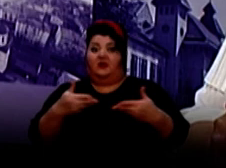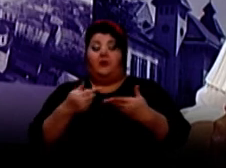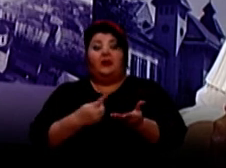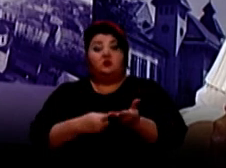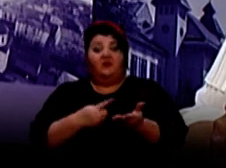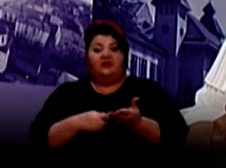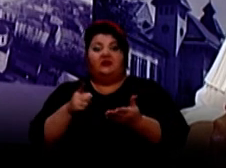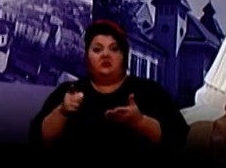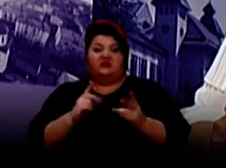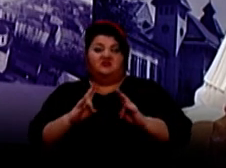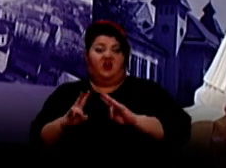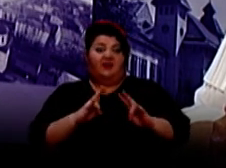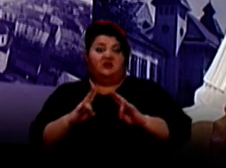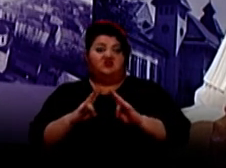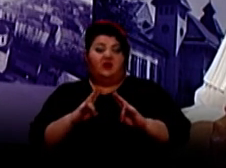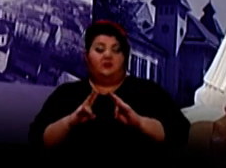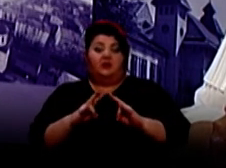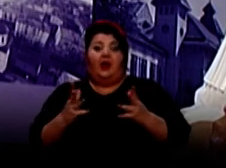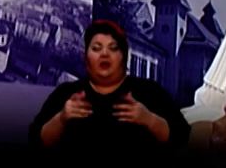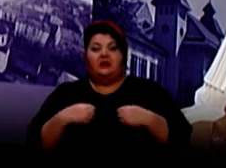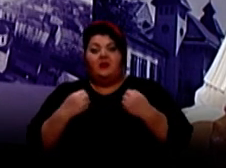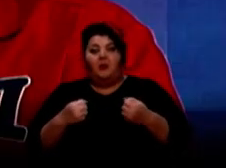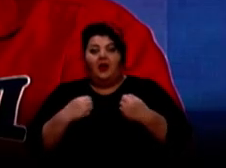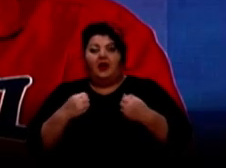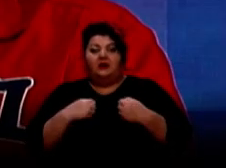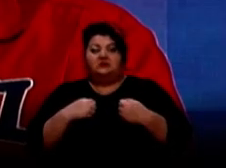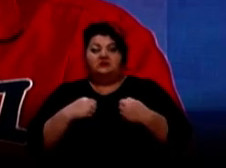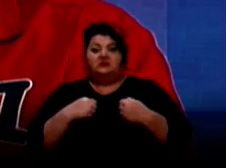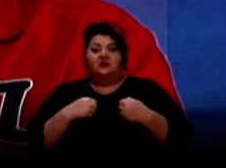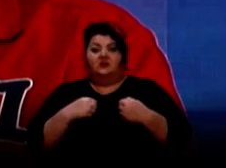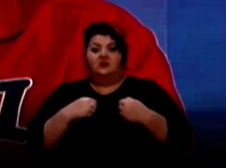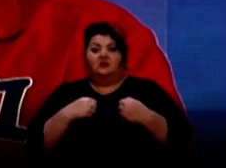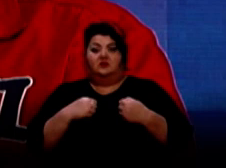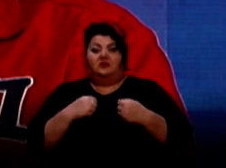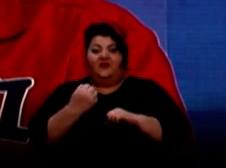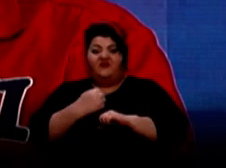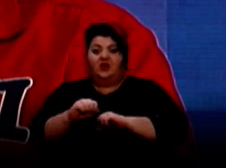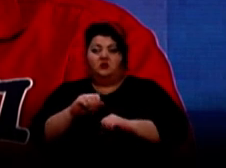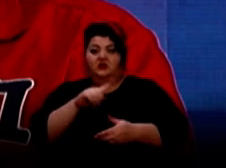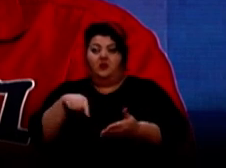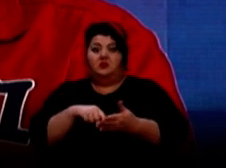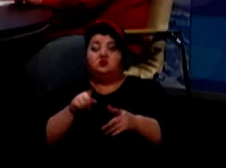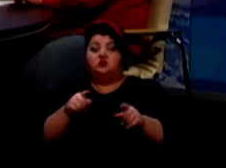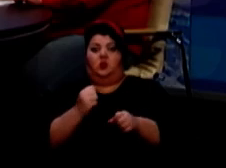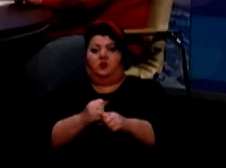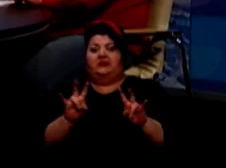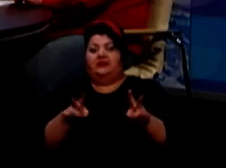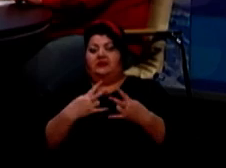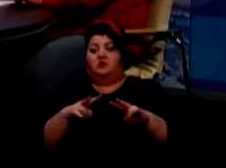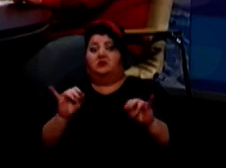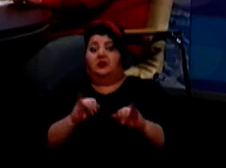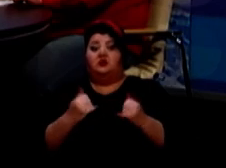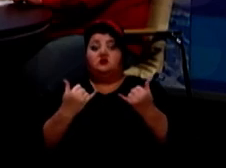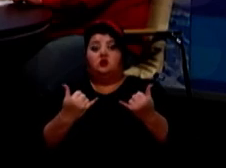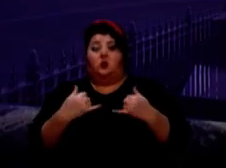доведемо цим шантажерам, які намагаються викрутити руки всьому місту, що цього робити не потрібно. І сьогодні